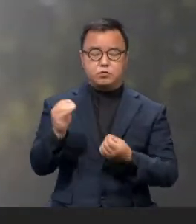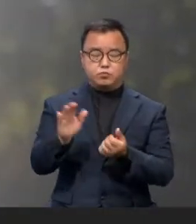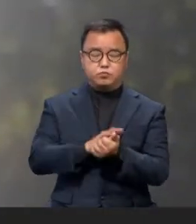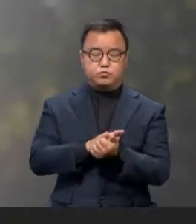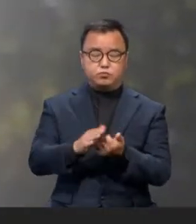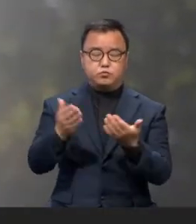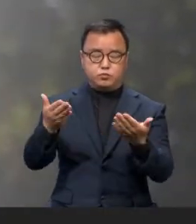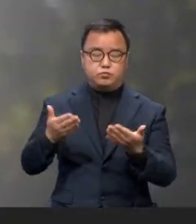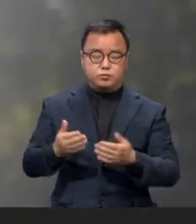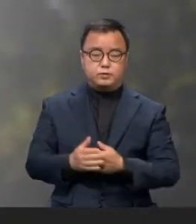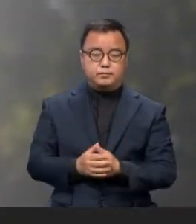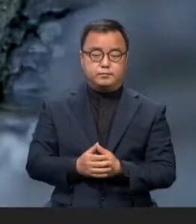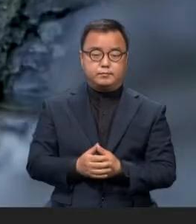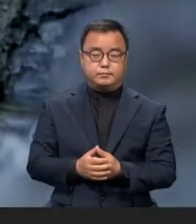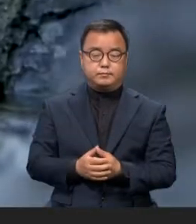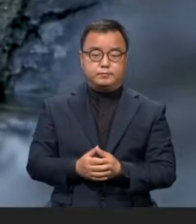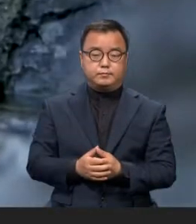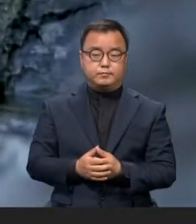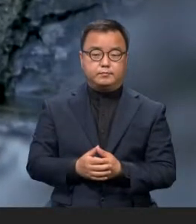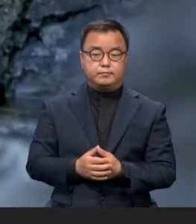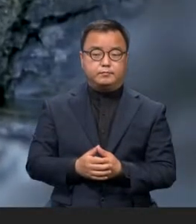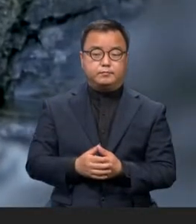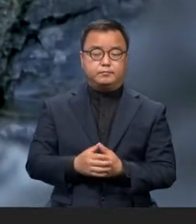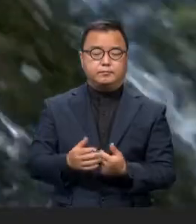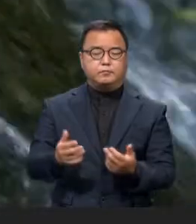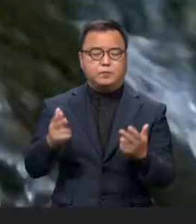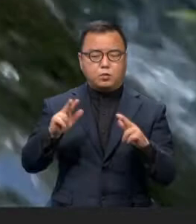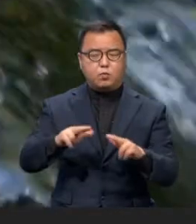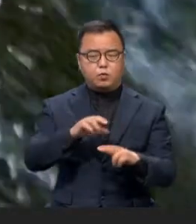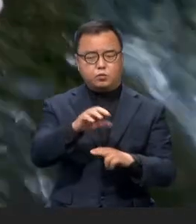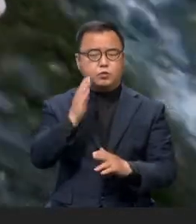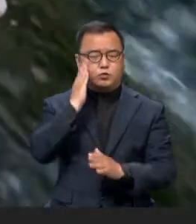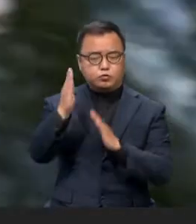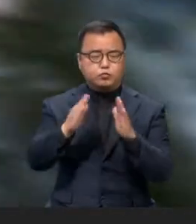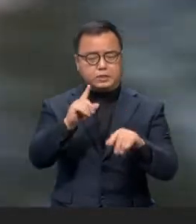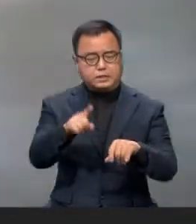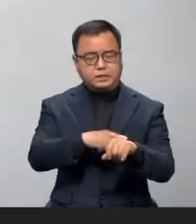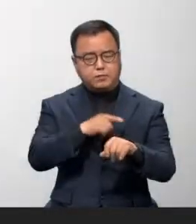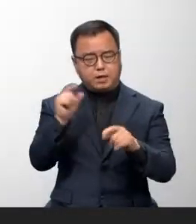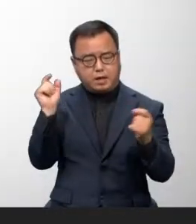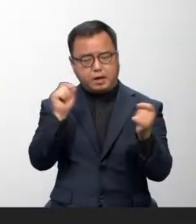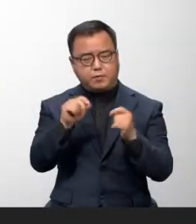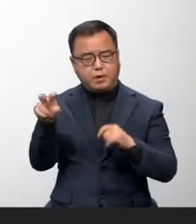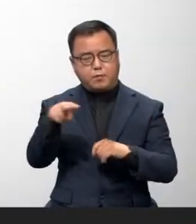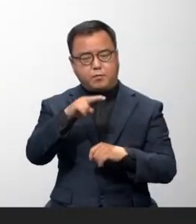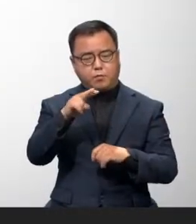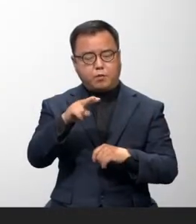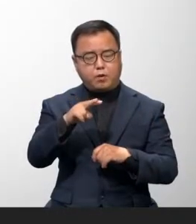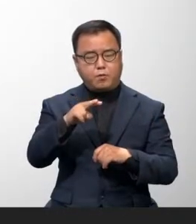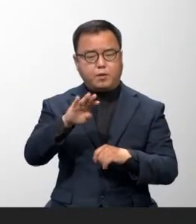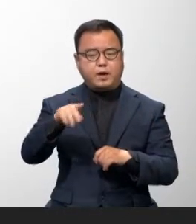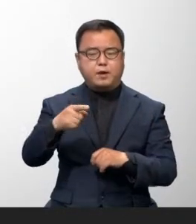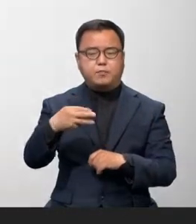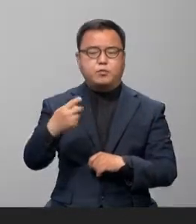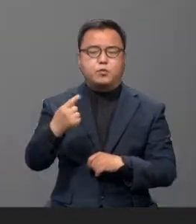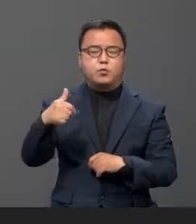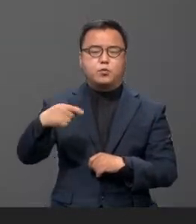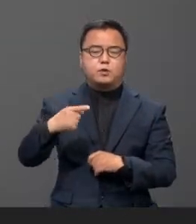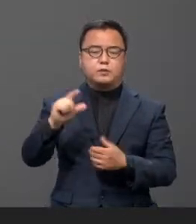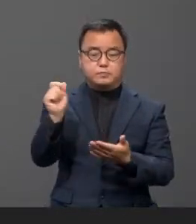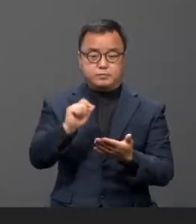주었습니다. 그는 정원과 숲의 자연을 가까이 관찰하면서 블로그에 일기를 올리기 시작했죠.